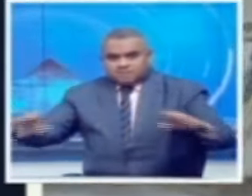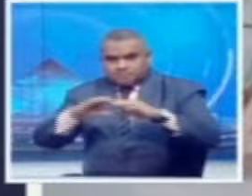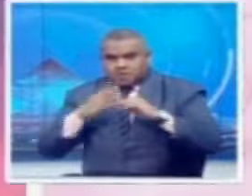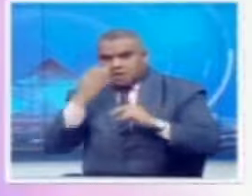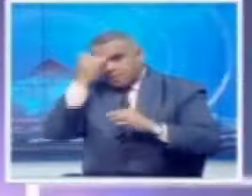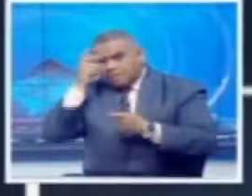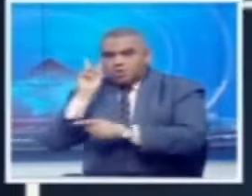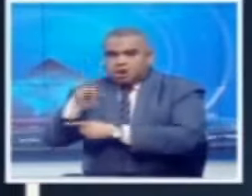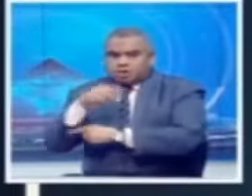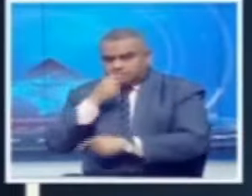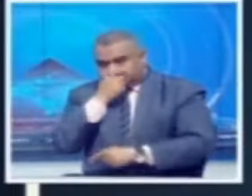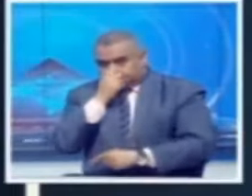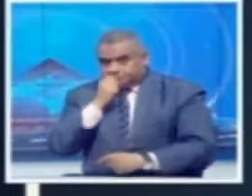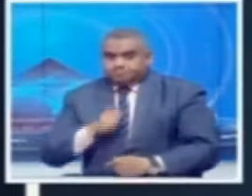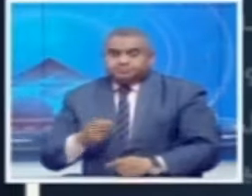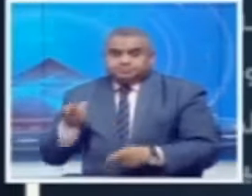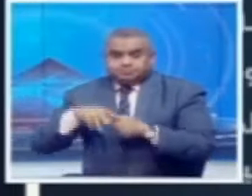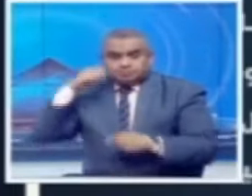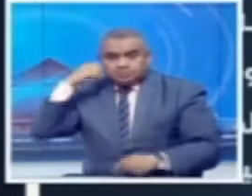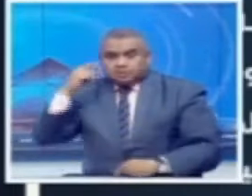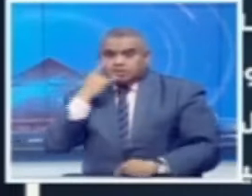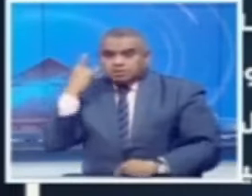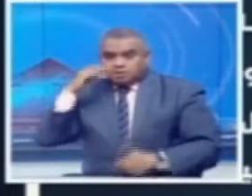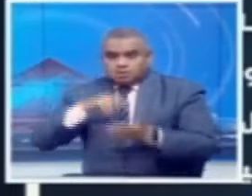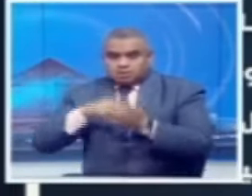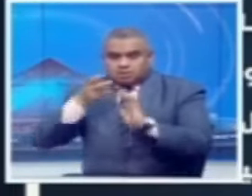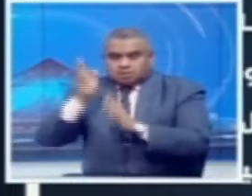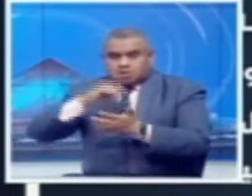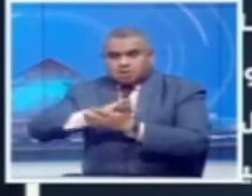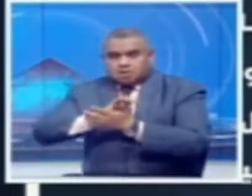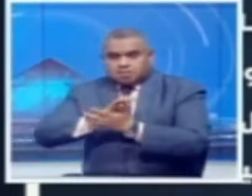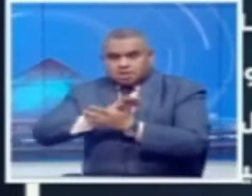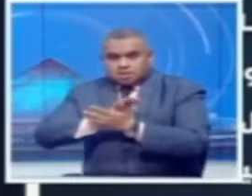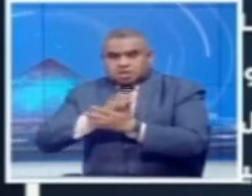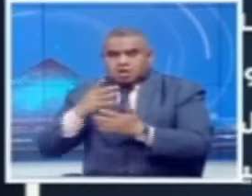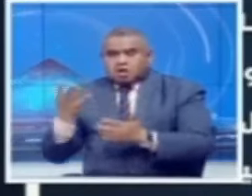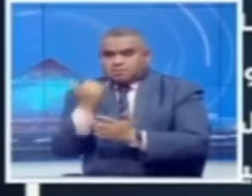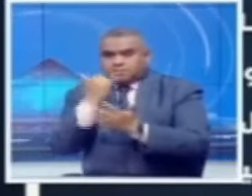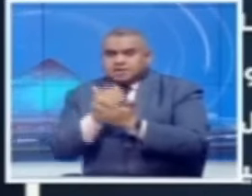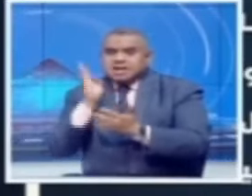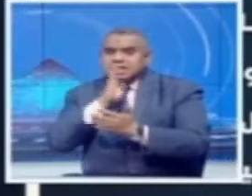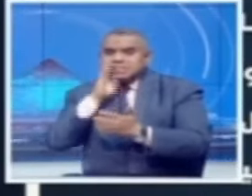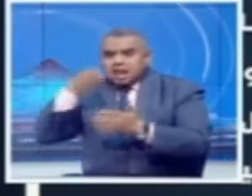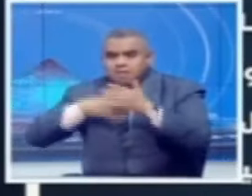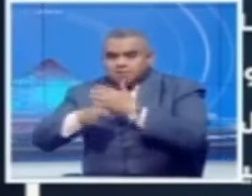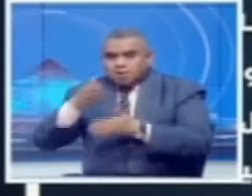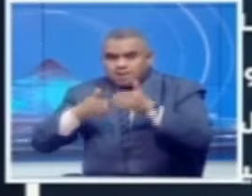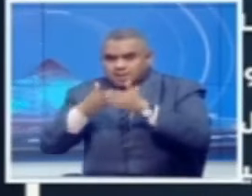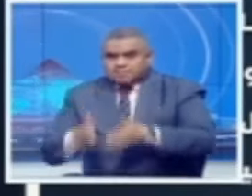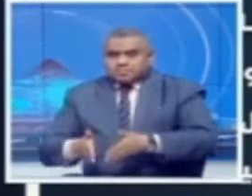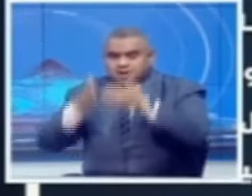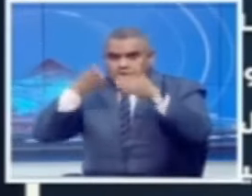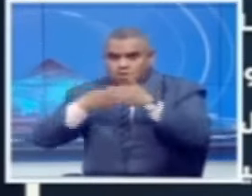المبلغ. مديرية أمن الغربية نجحت في ضبط أحد الأشخاص لإدارته كيان تعليمي بدون ترخيص،